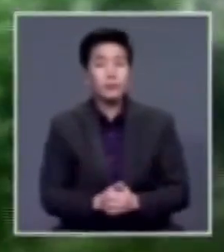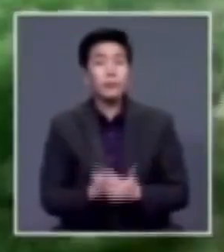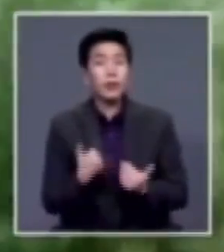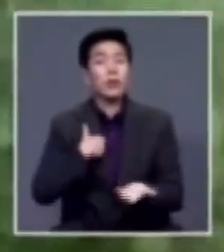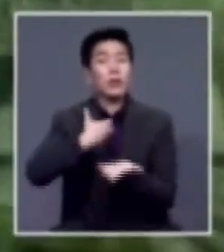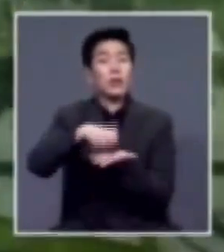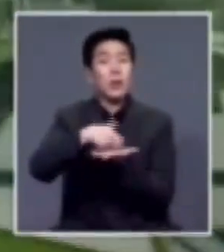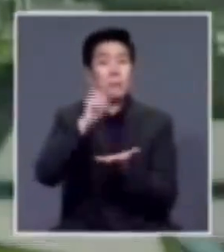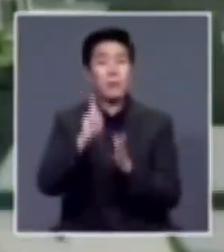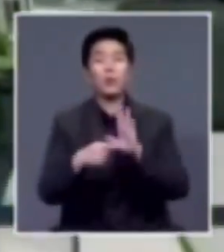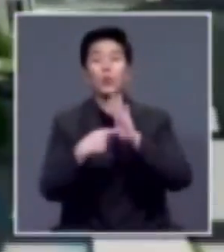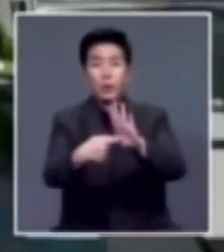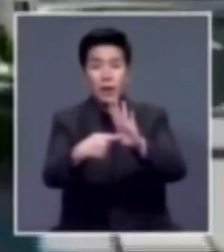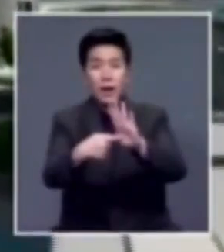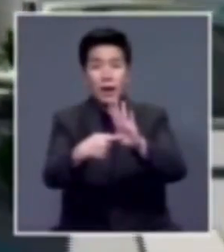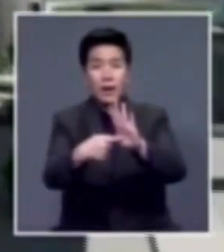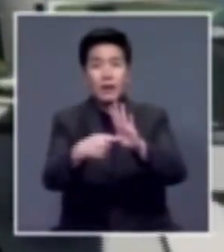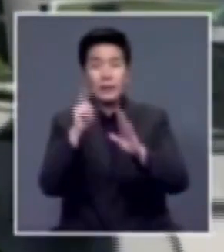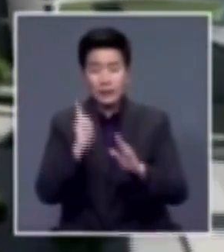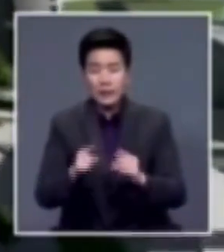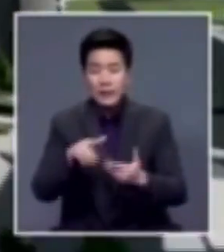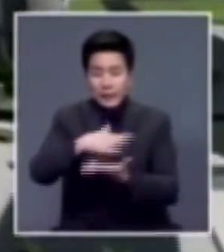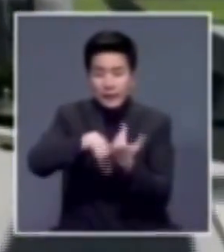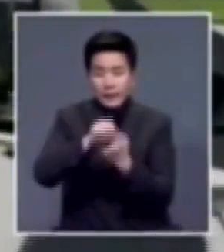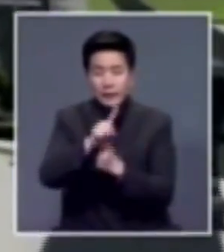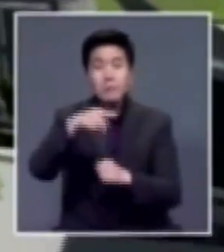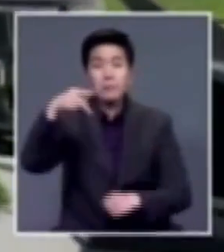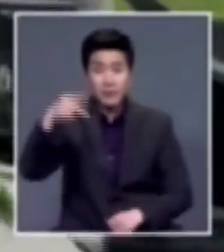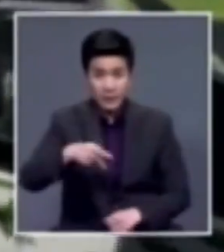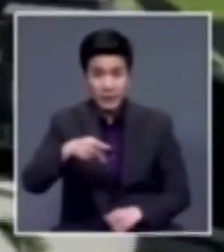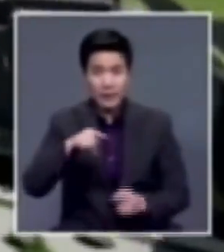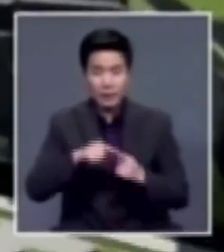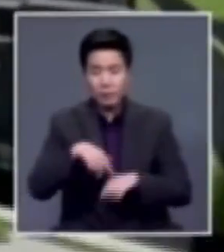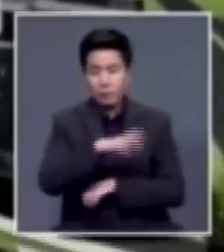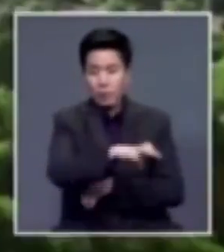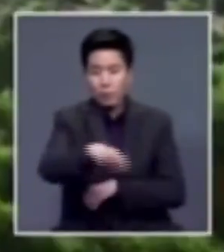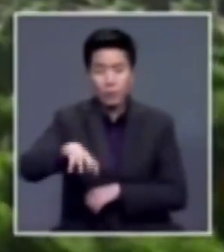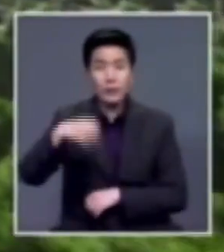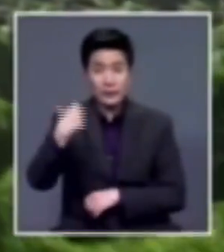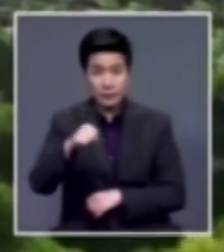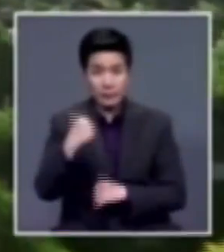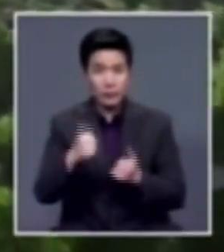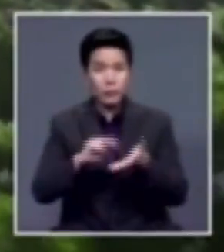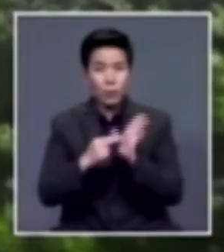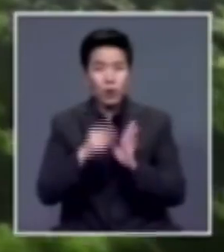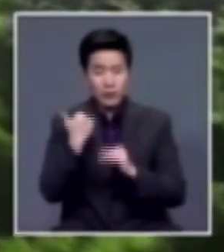กล่าวมานั้นเป็นต้นแบบนะครับสำหรับเขตพัฒนาเขตเศรษฐกิจพิเศษทั้ง10แห่งในอนาคตก็เป็นแนวทางในการพัฒนาประเทศระยะ